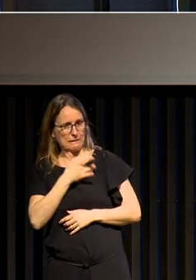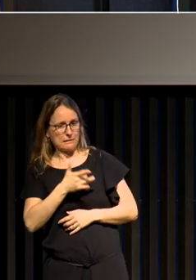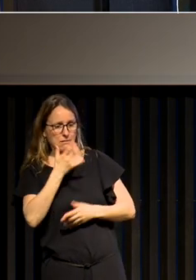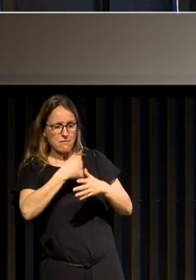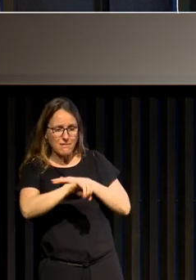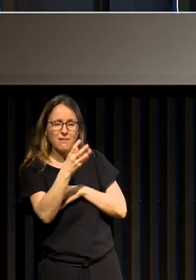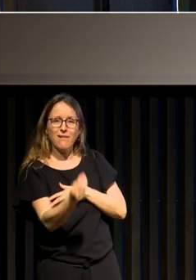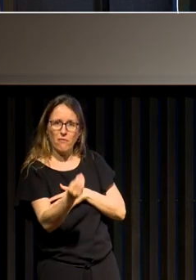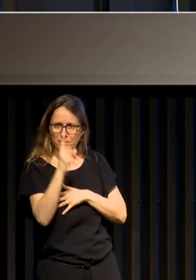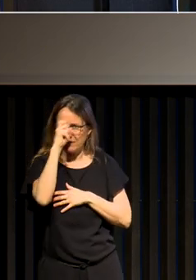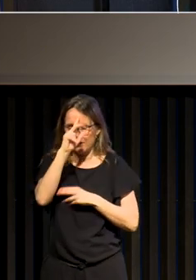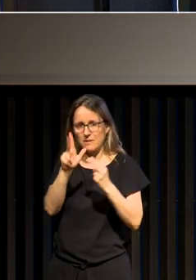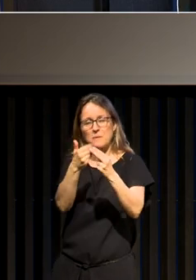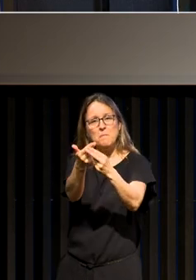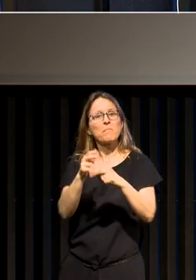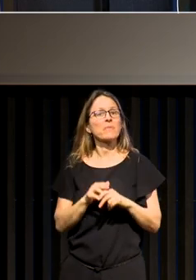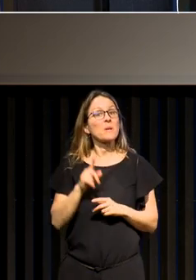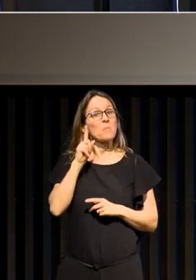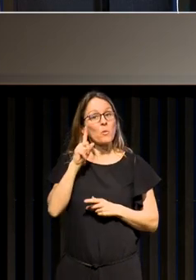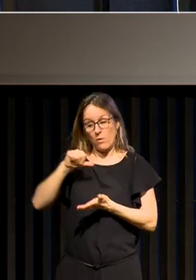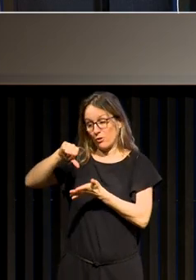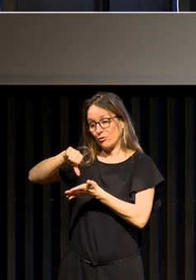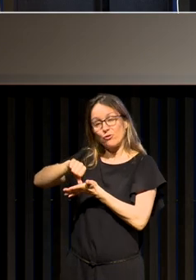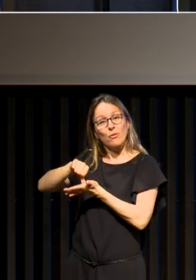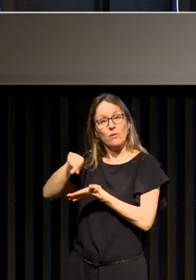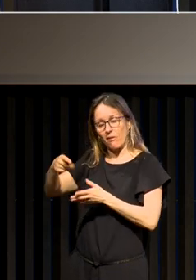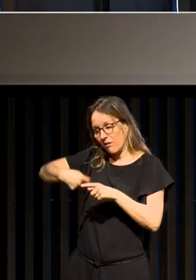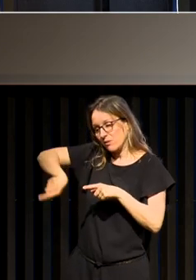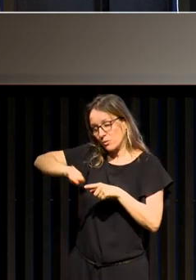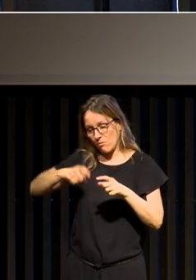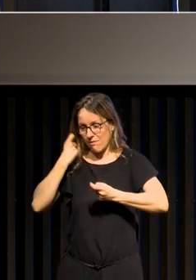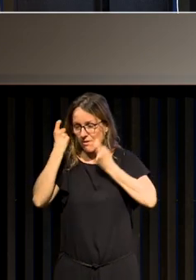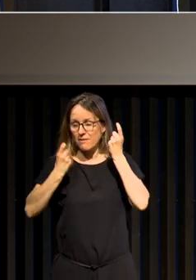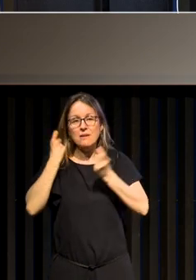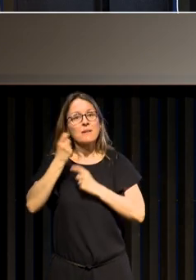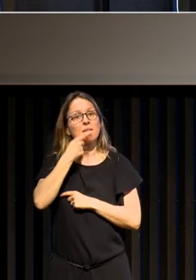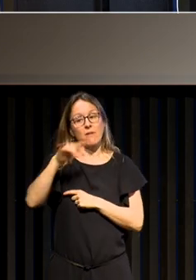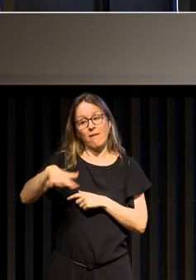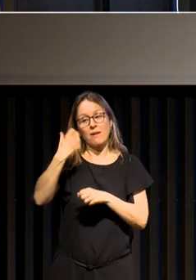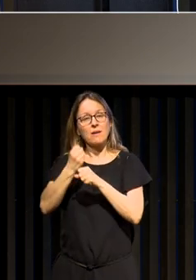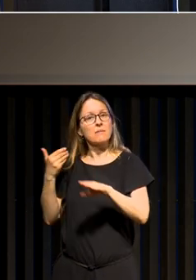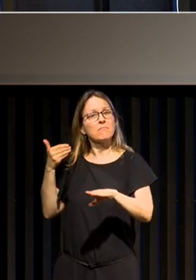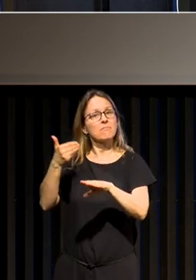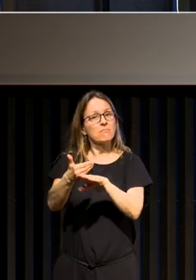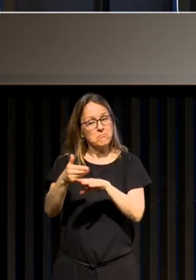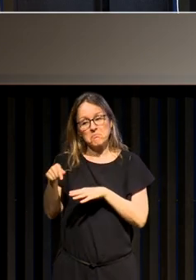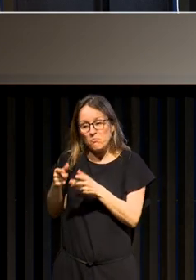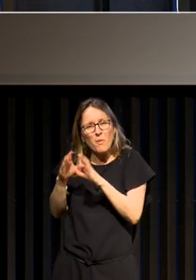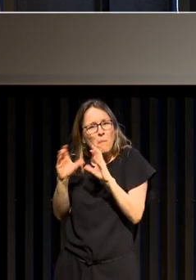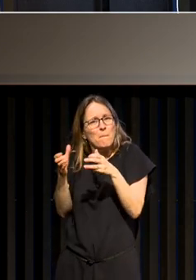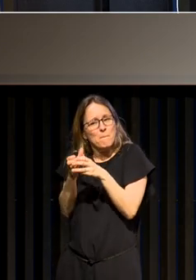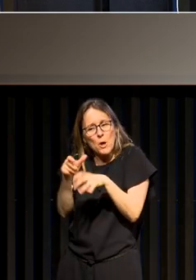avons souhaité au sein de notre centre d'exporter. Et nous avons depuis une quinzaine d'années un petit